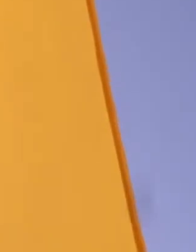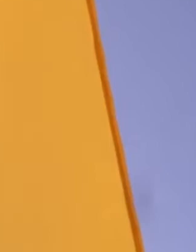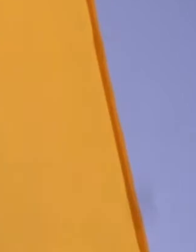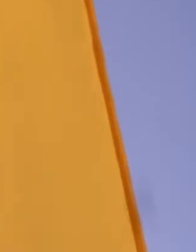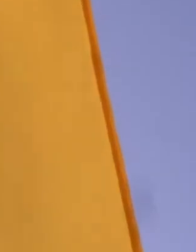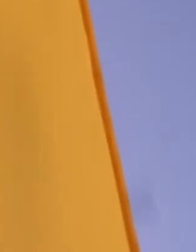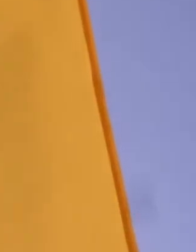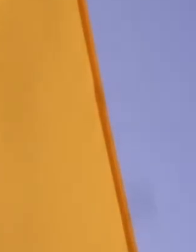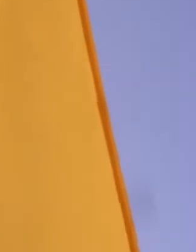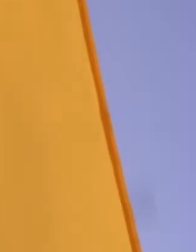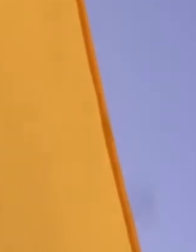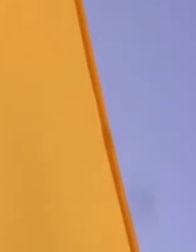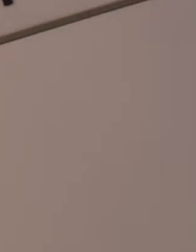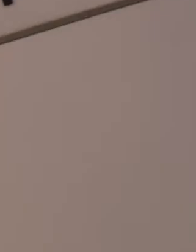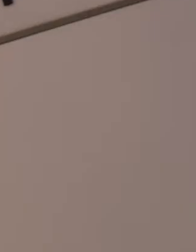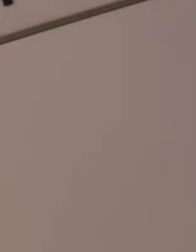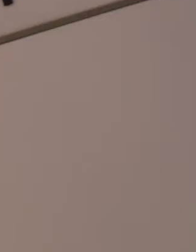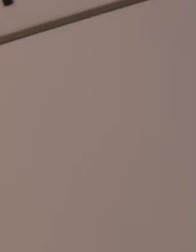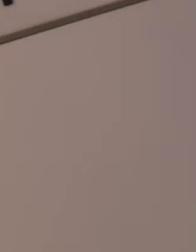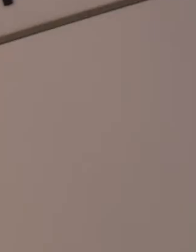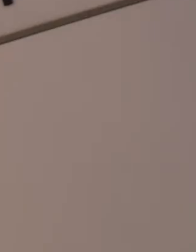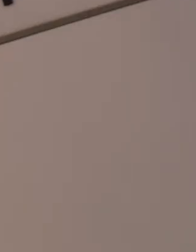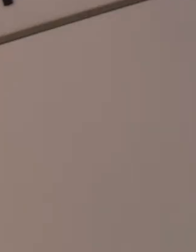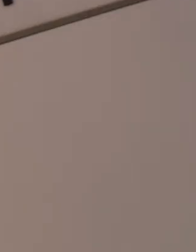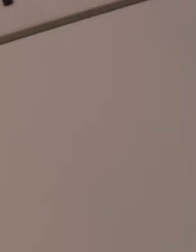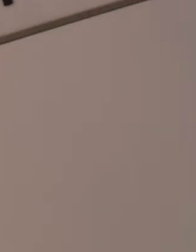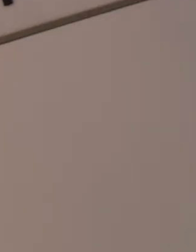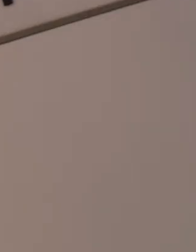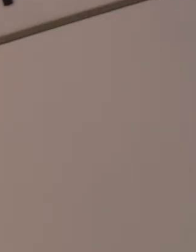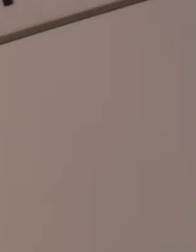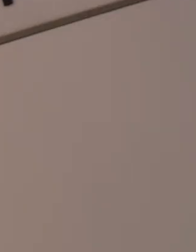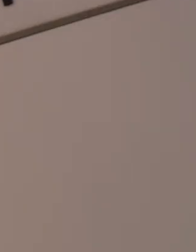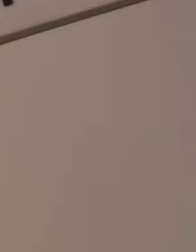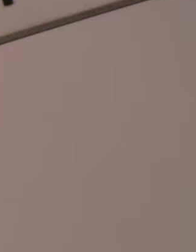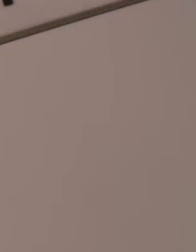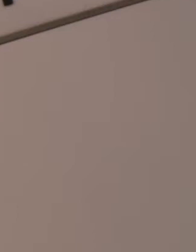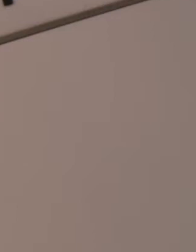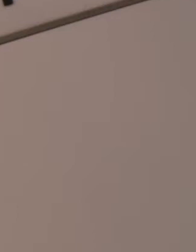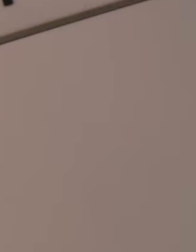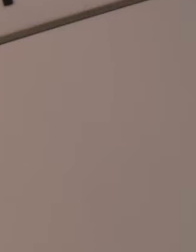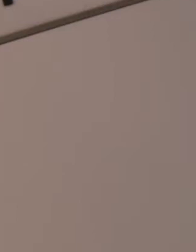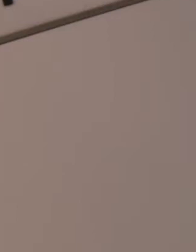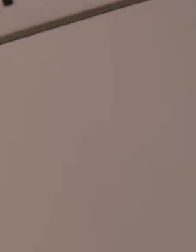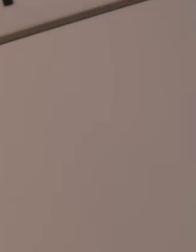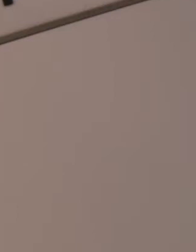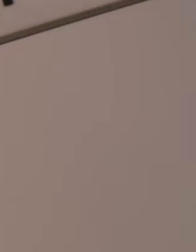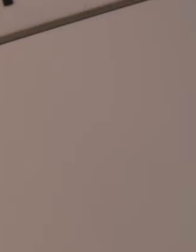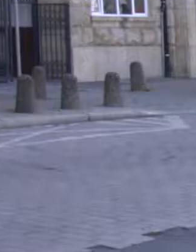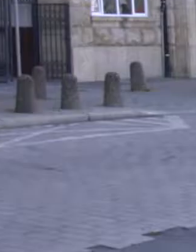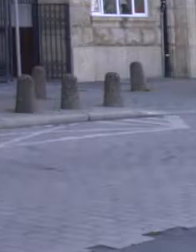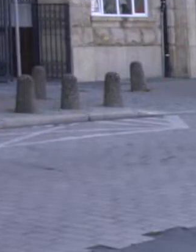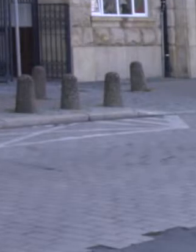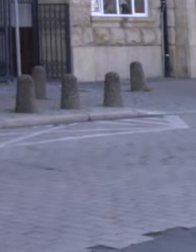Przybylski, marszałek województwa dolnośląskiego, Grzegorz Ćwiertniewicz, dyrektor Wydziału Kultury w Urzędzie Marszałkowskim Województwa